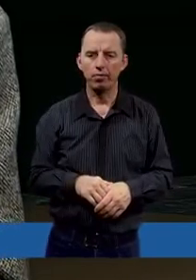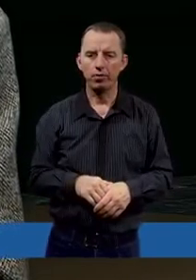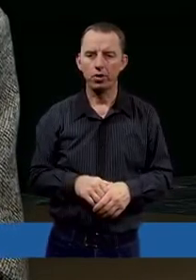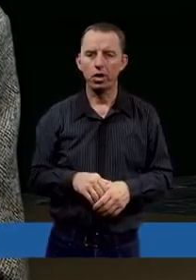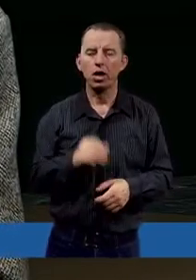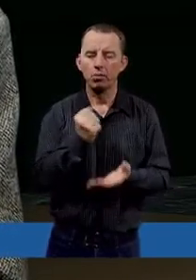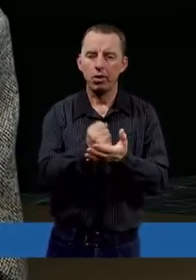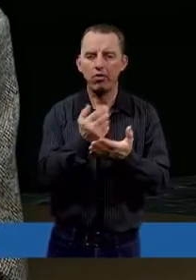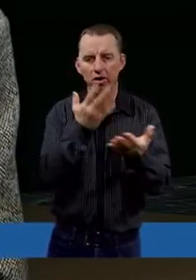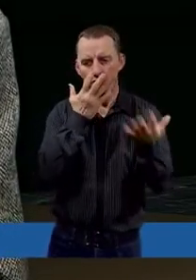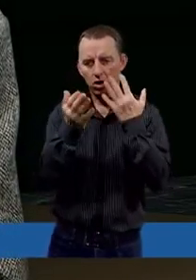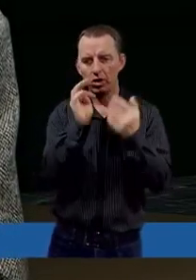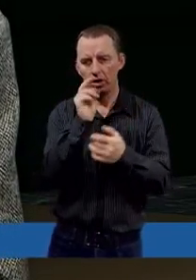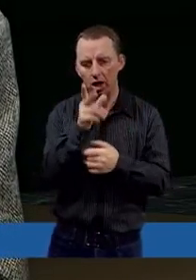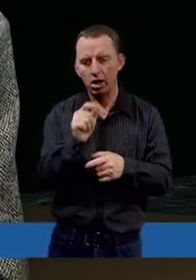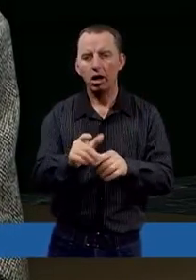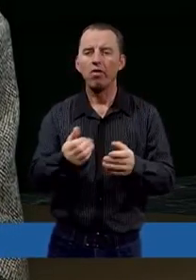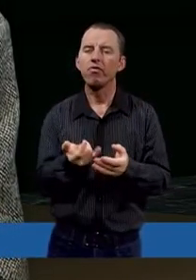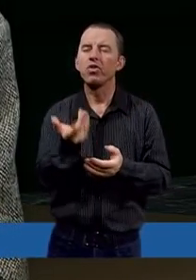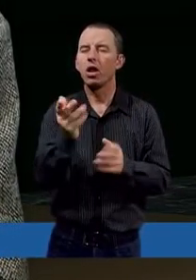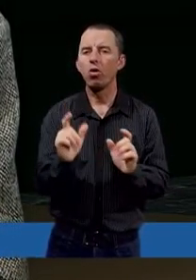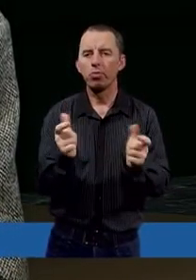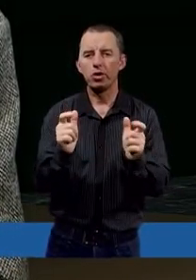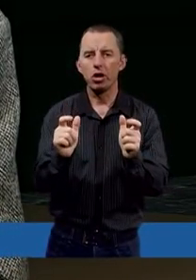sprawa wygląda tak, że w wielu przypadkach